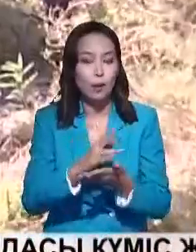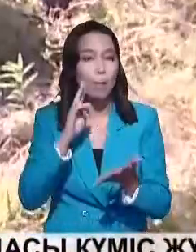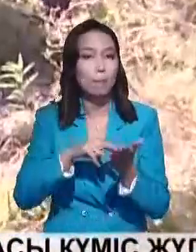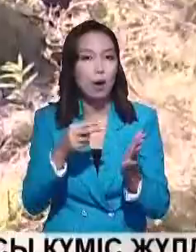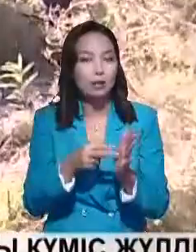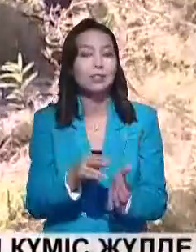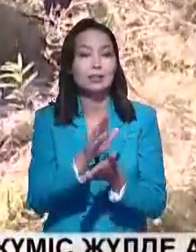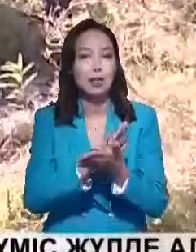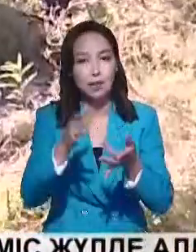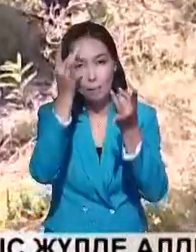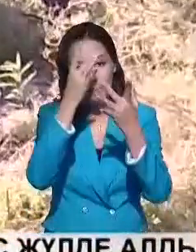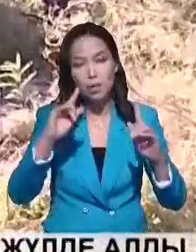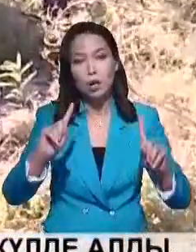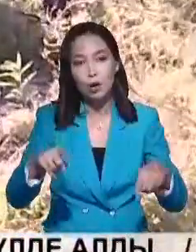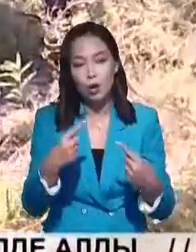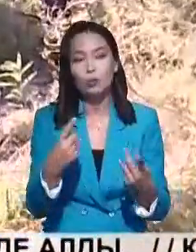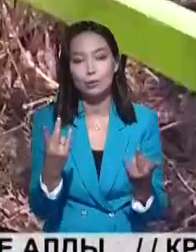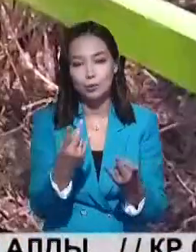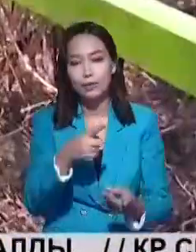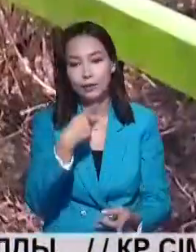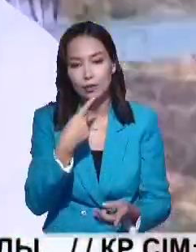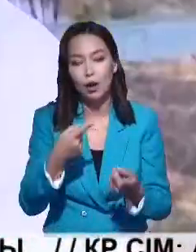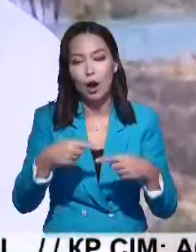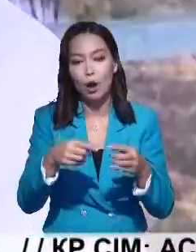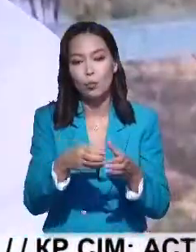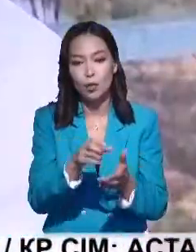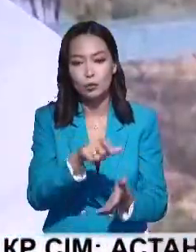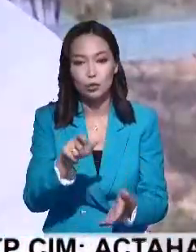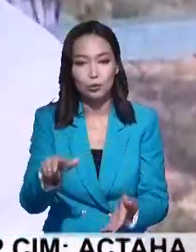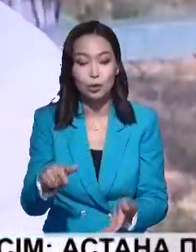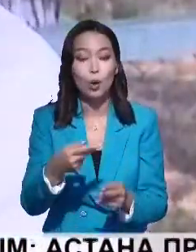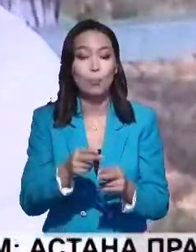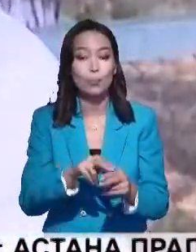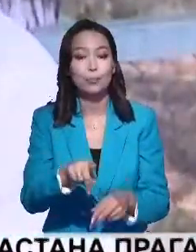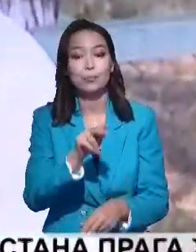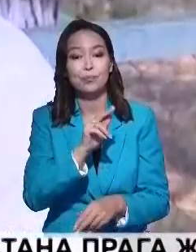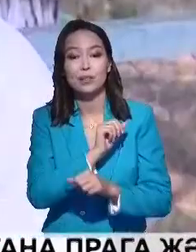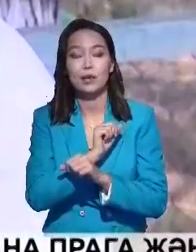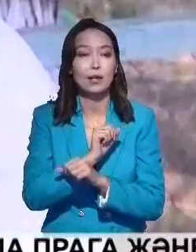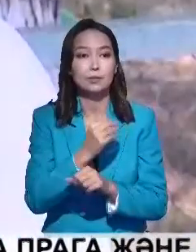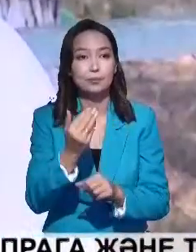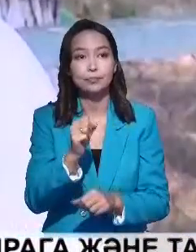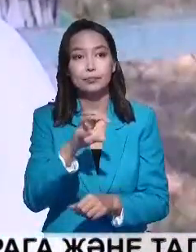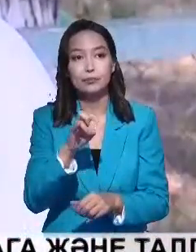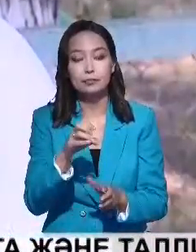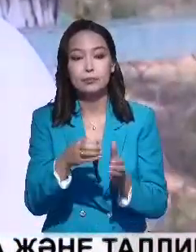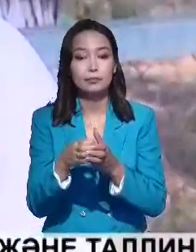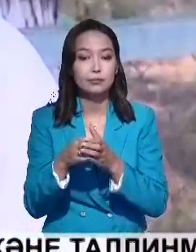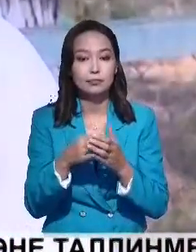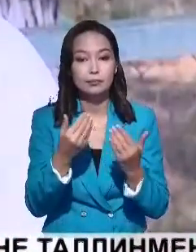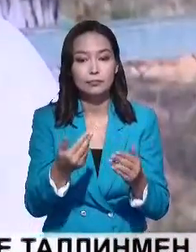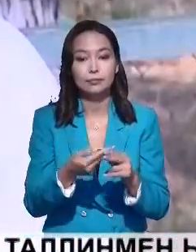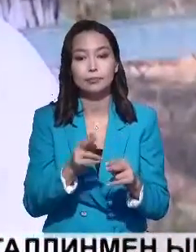тазалық мәдениетін қалыптастыру, дейді ұйымдастырушылар. Осы саябақ негізінен осы аманаттықтардың